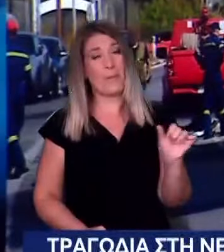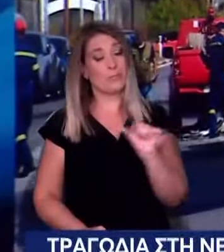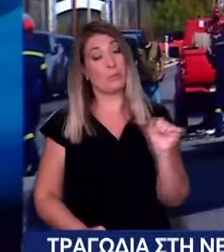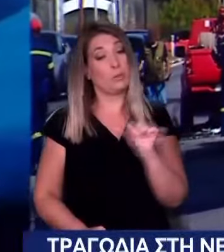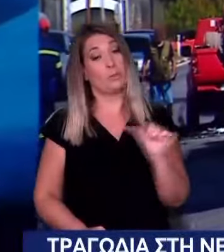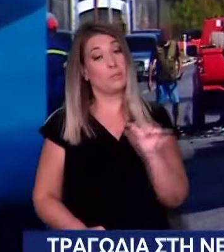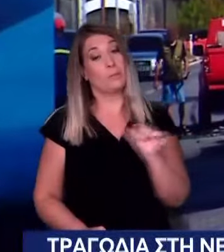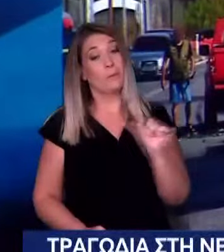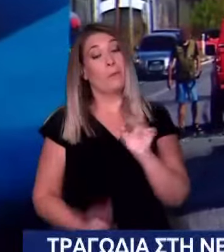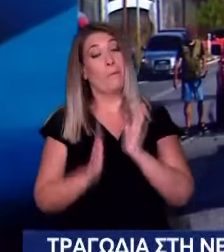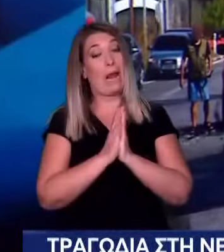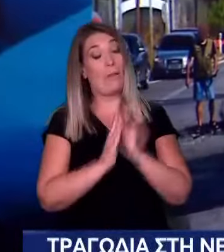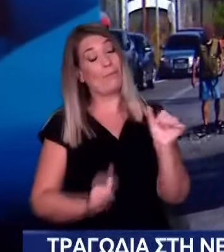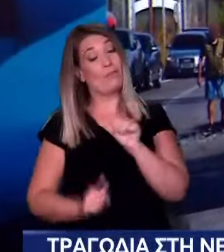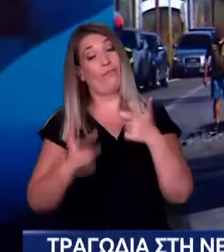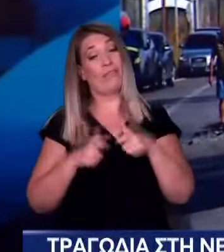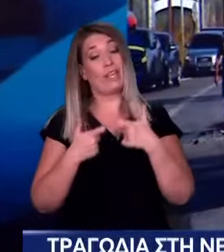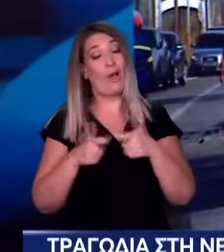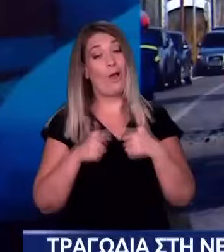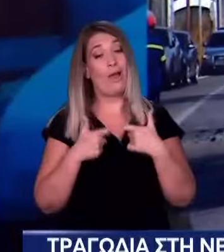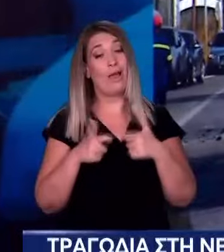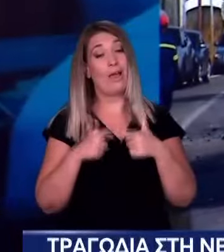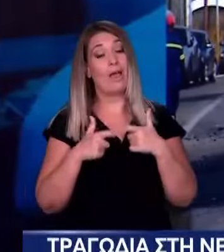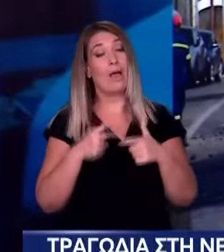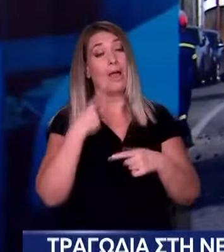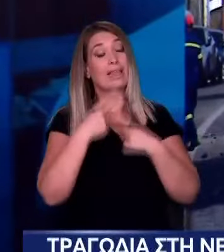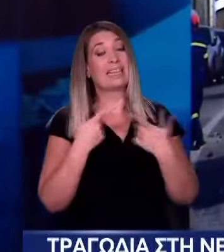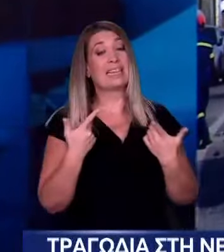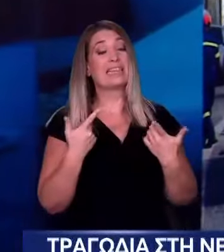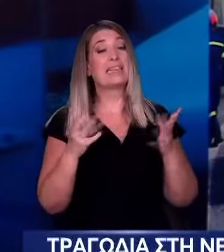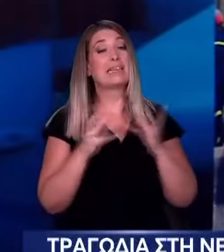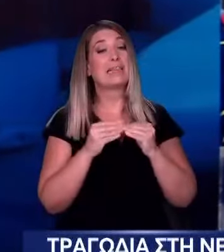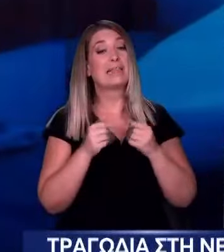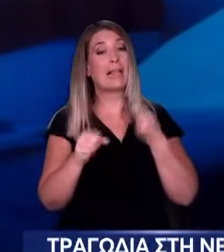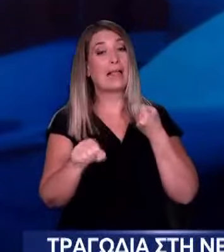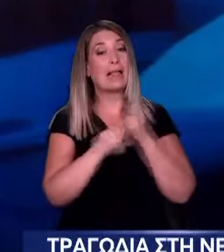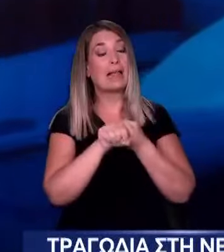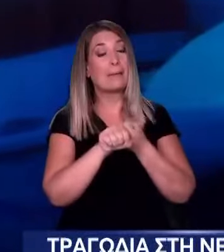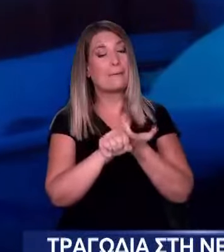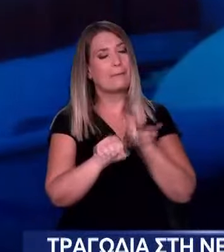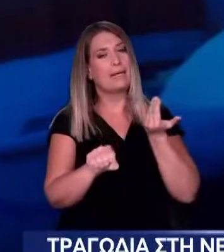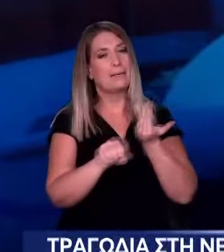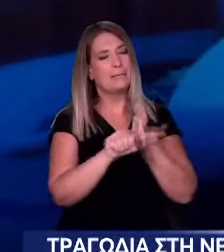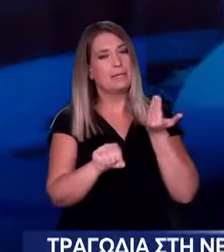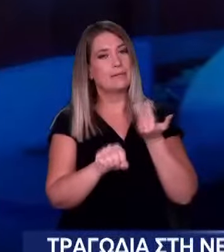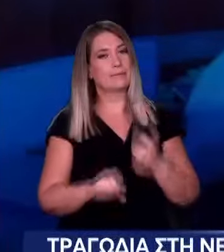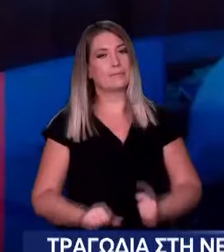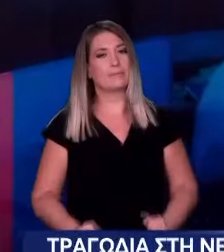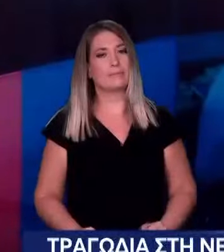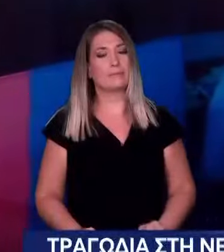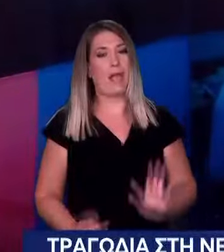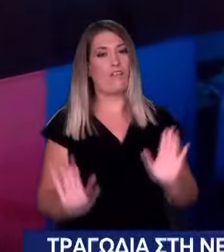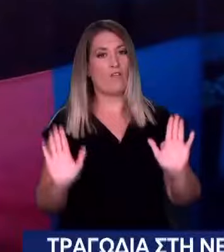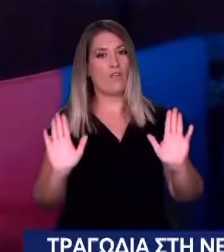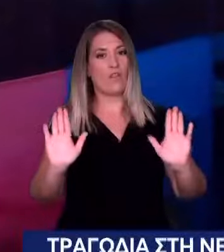βενζινάδικο, το προηγούμενο βίντεο παρακαλώ. Το βίντεο που φαίνεται πριν τη σύγκρουση. Αυτό που βλέπαμε και πριν, αλλά το δεύτερο κομμάτι. Εδώ